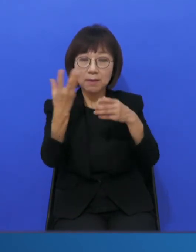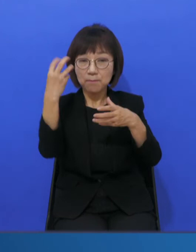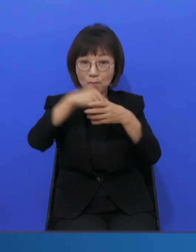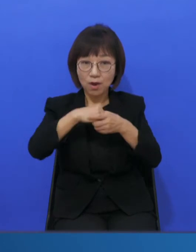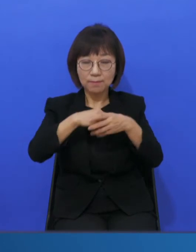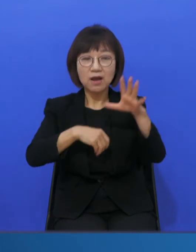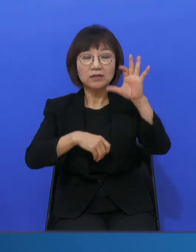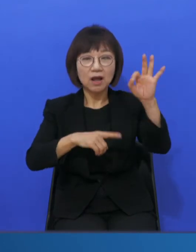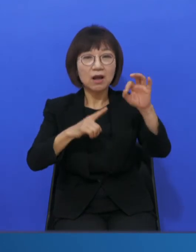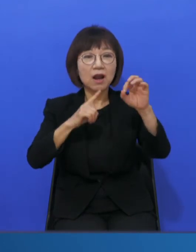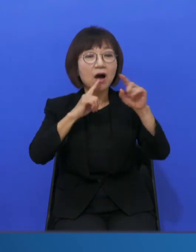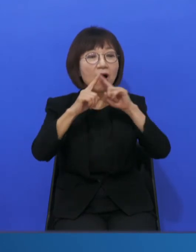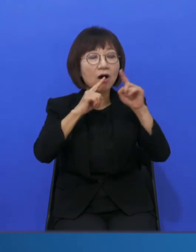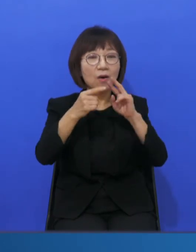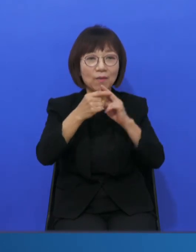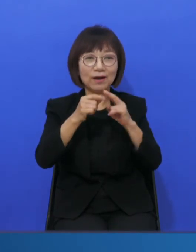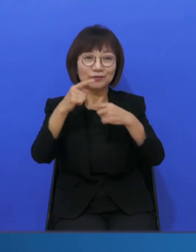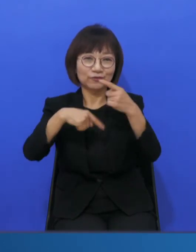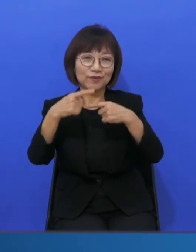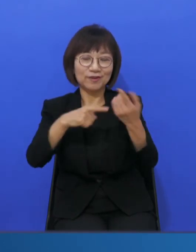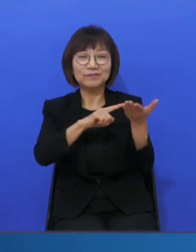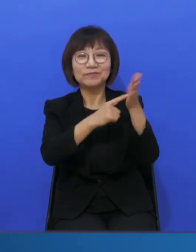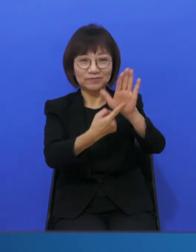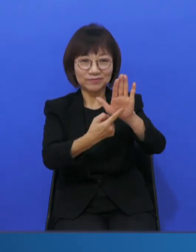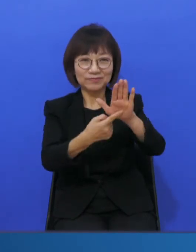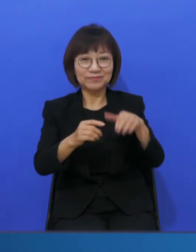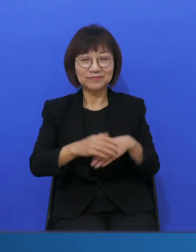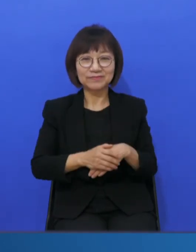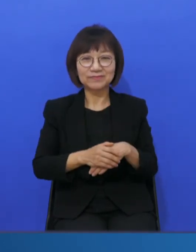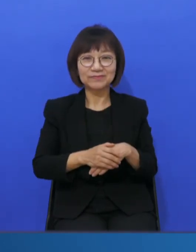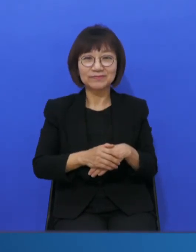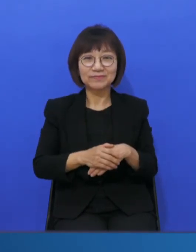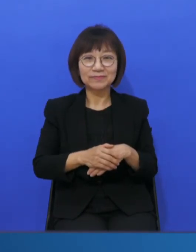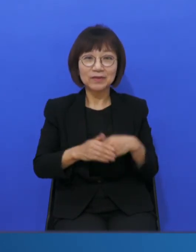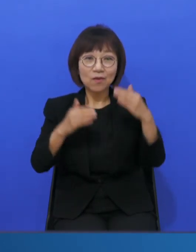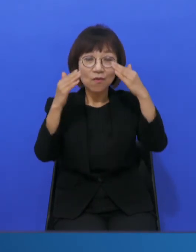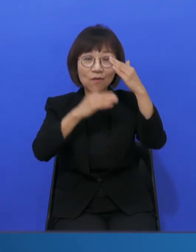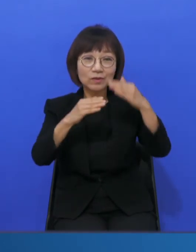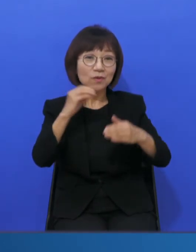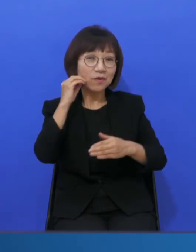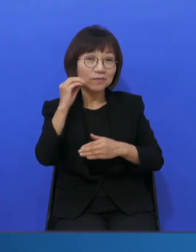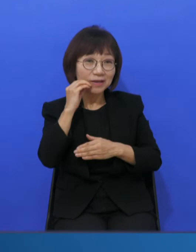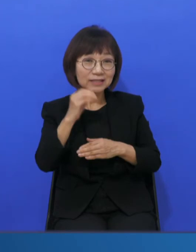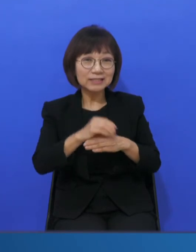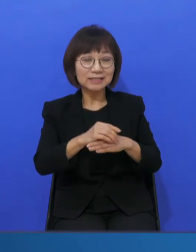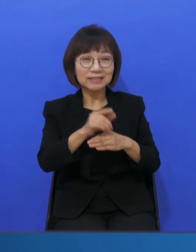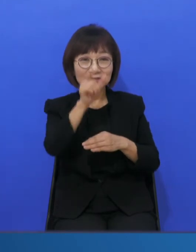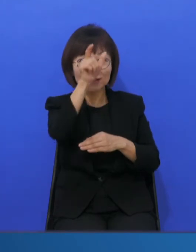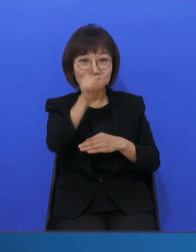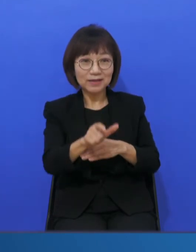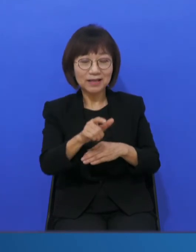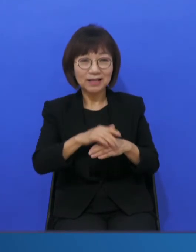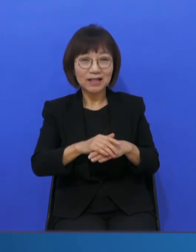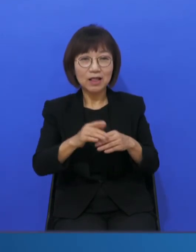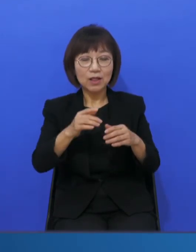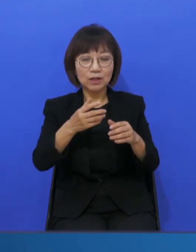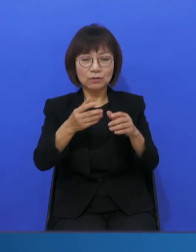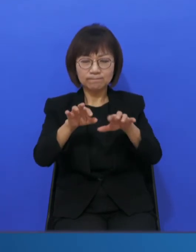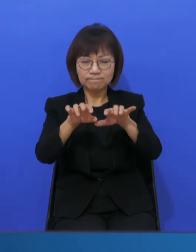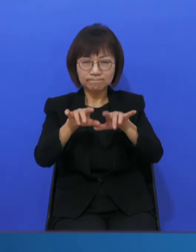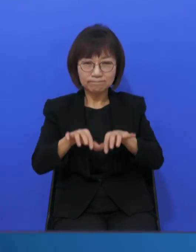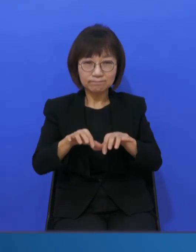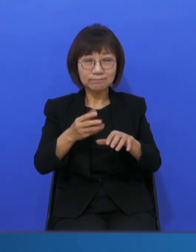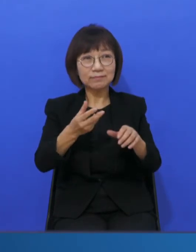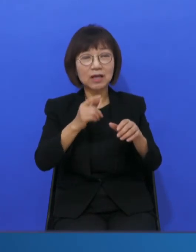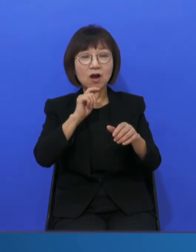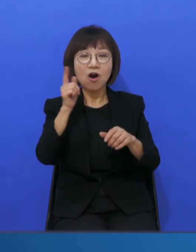총 10개 언어와 수어로 전달됩니다. 또 이번 주부터 공식 홈페이지 다국어 채널에 메시지 녹취 자료와 각